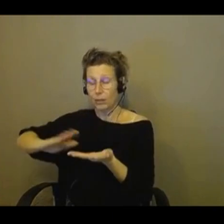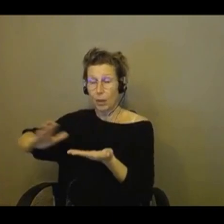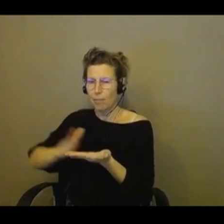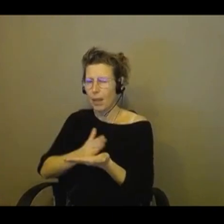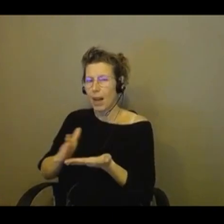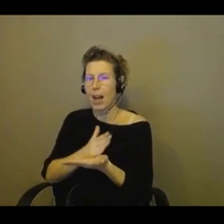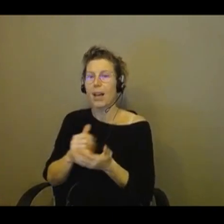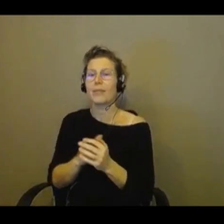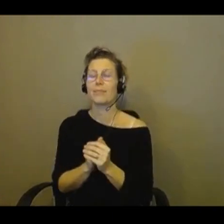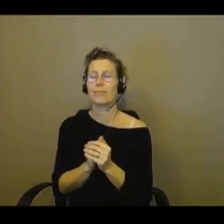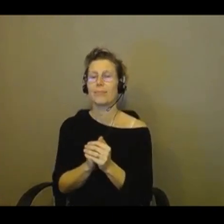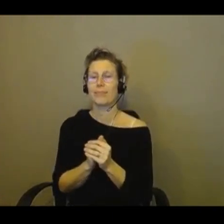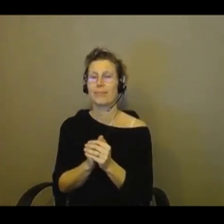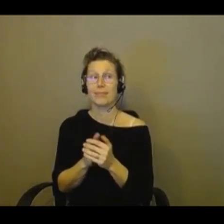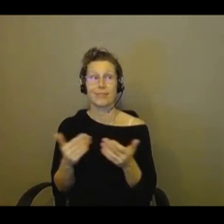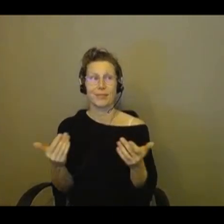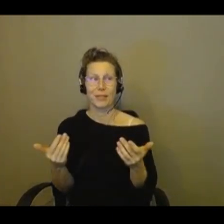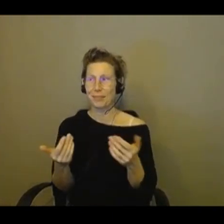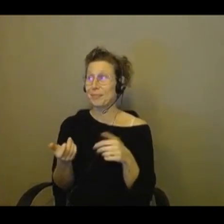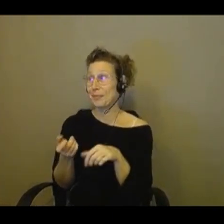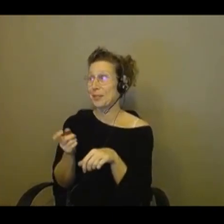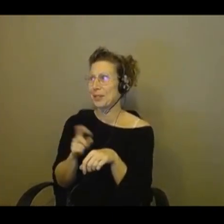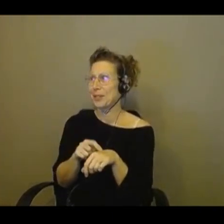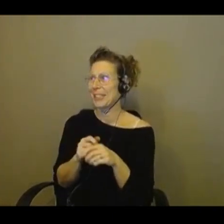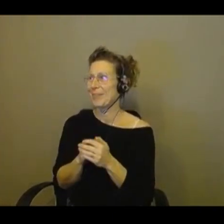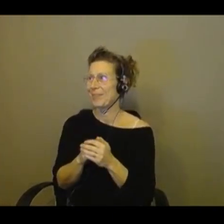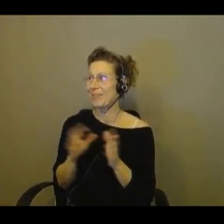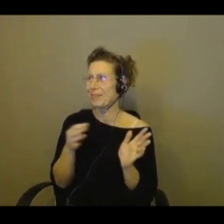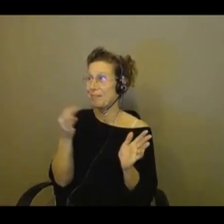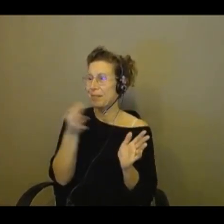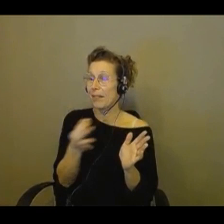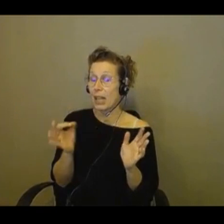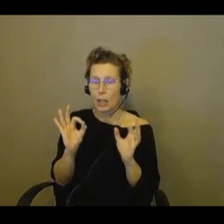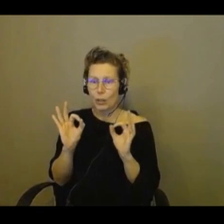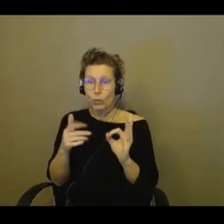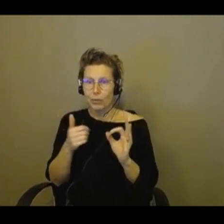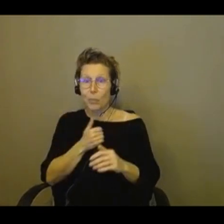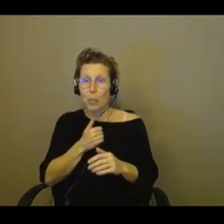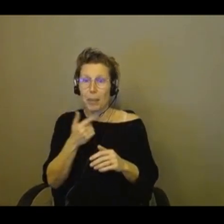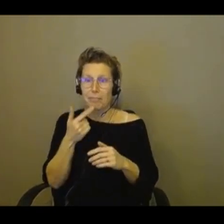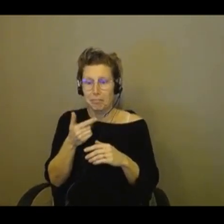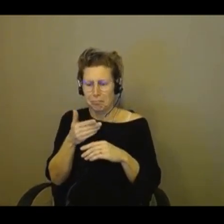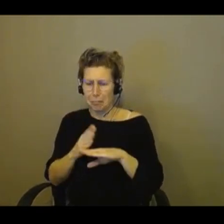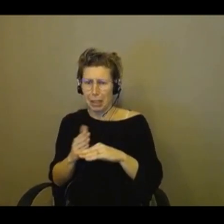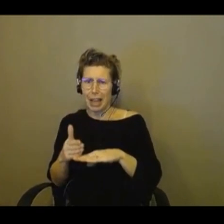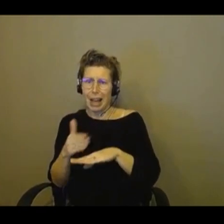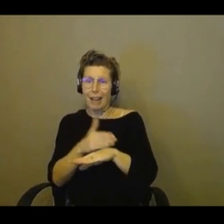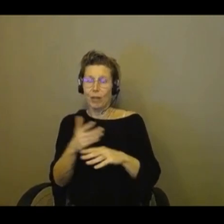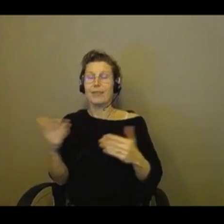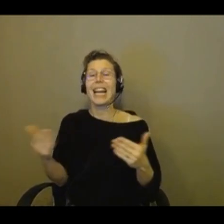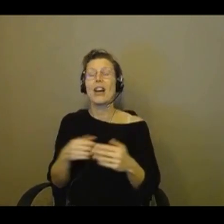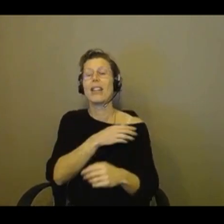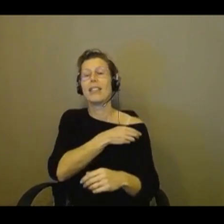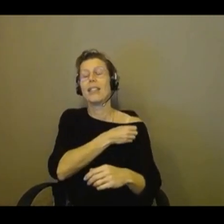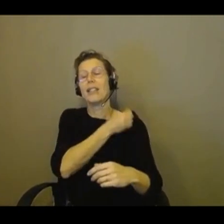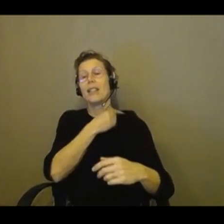Merci. C'est tout de suite. Ah bah c'est tout de suite. C'est parfait. J'ai même anticipé un petit peu la première table ronde. Alors donc, merci Mathieu Chabanel et